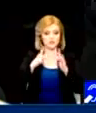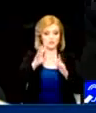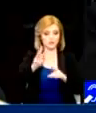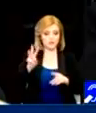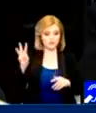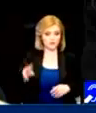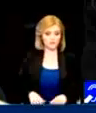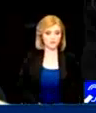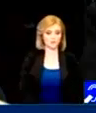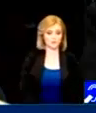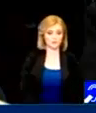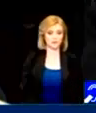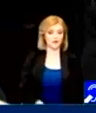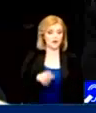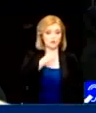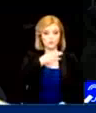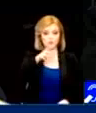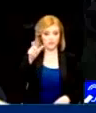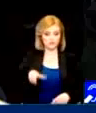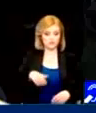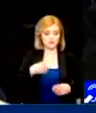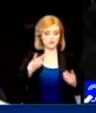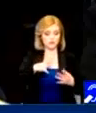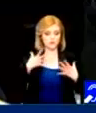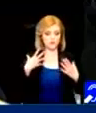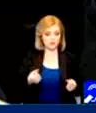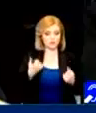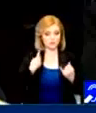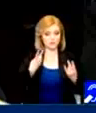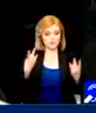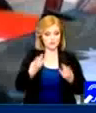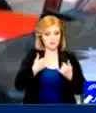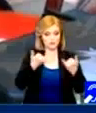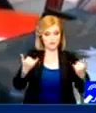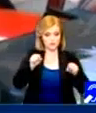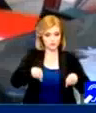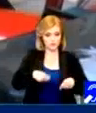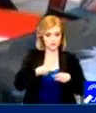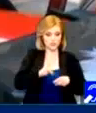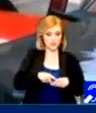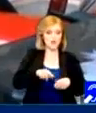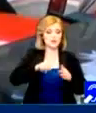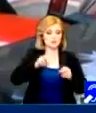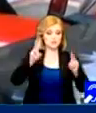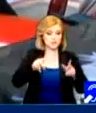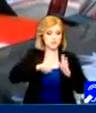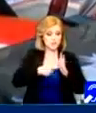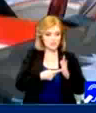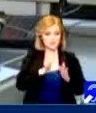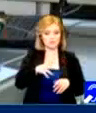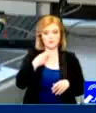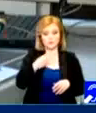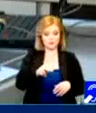să fie sănătos, iar noi trebuie să le oferim aceste drepturi prin accesibilitatea la vaccinare. Specialiștii insistă că cea mai eficientă